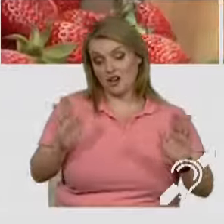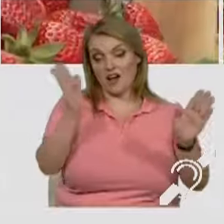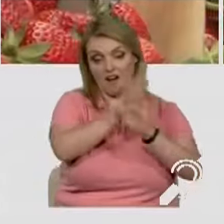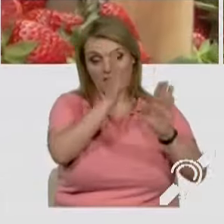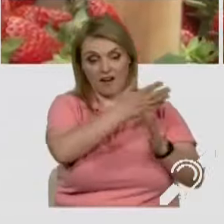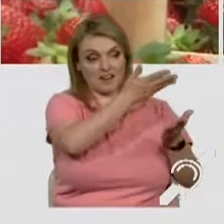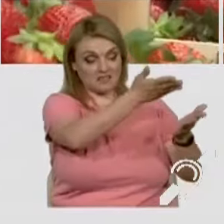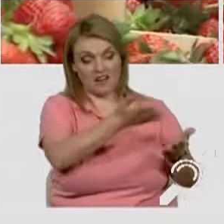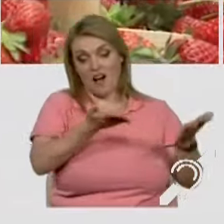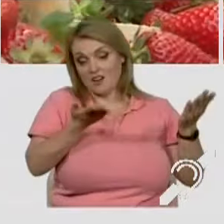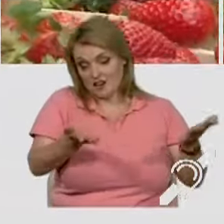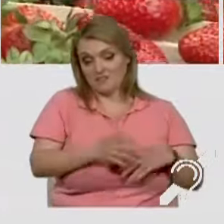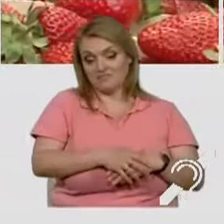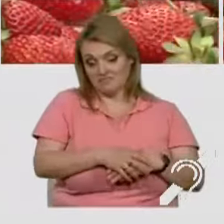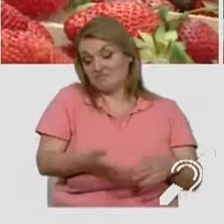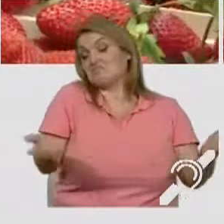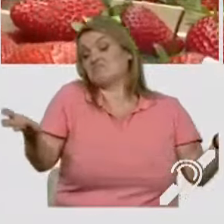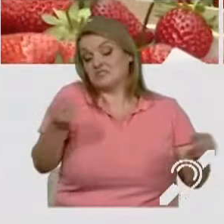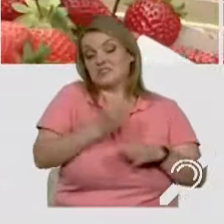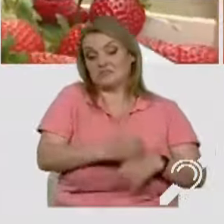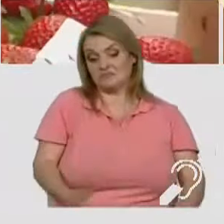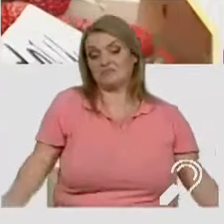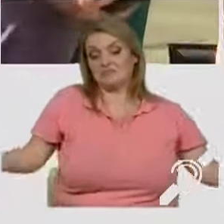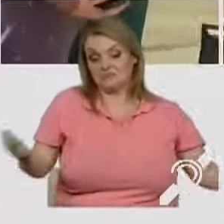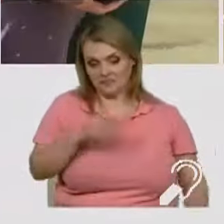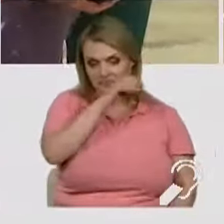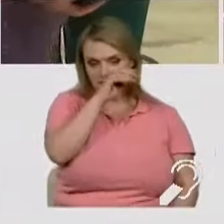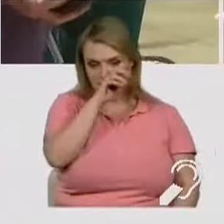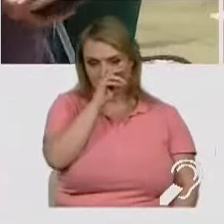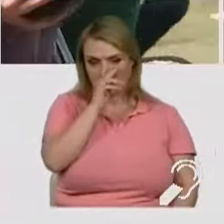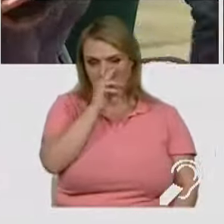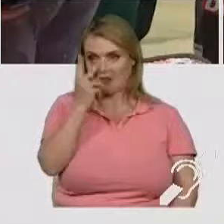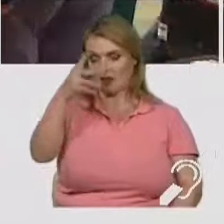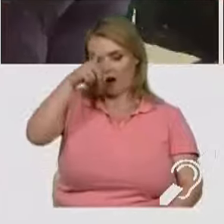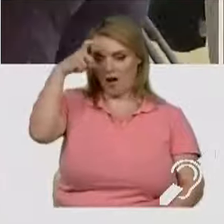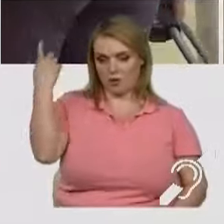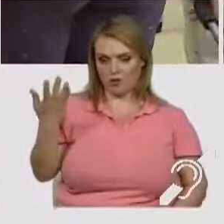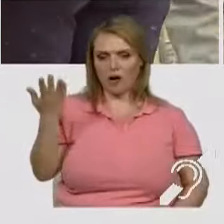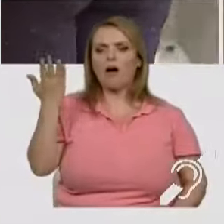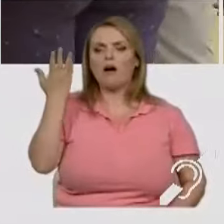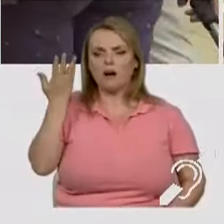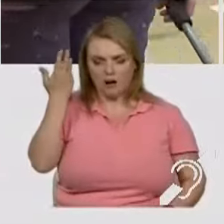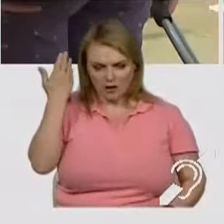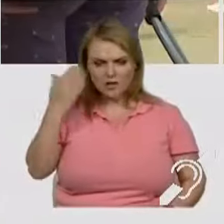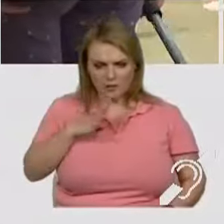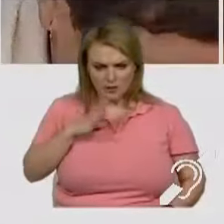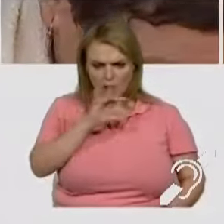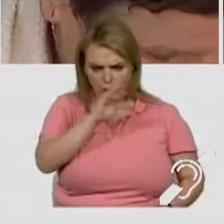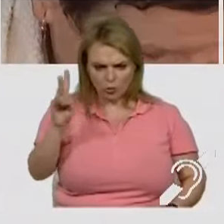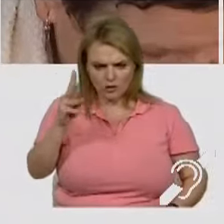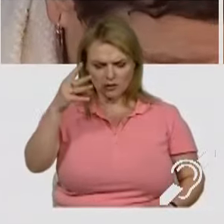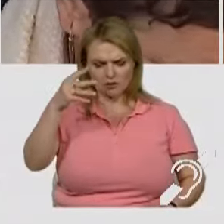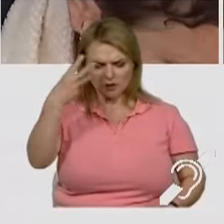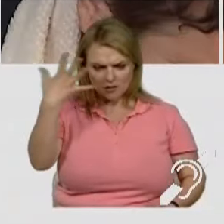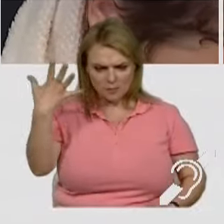afară. Nu avem ce face, după cum. Dacă, ia uitați-vă cât și căldură, că nu mai fost 35 de grade în luna iunie.